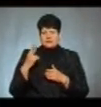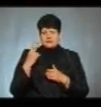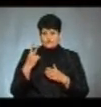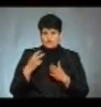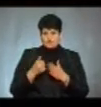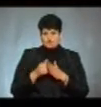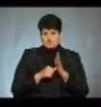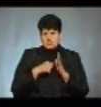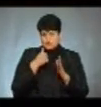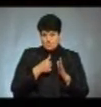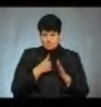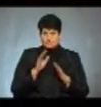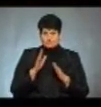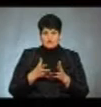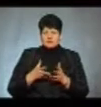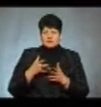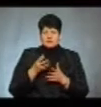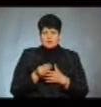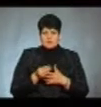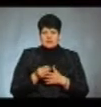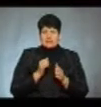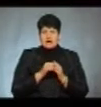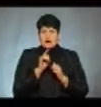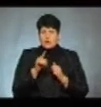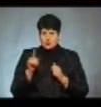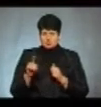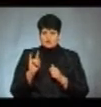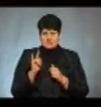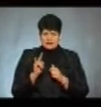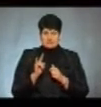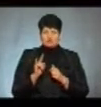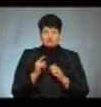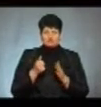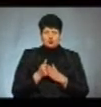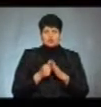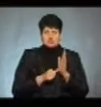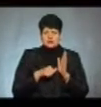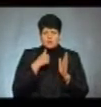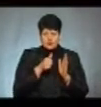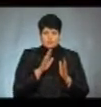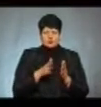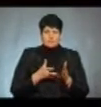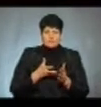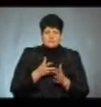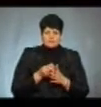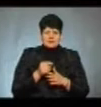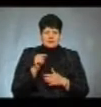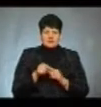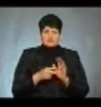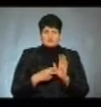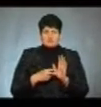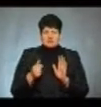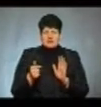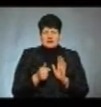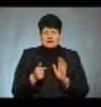до 6-річного віку, то буде виплачуватись на кожну дитину цих двох до 6-річного віку буде виплачуватись 1700